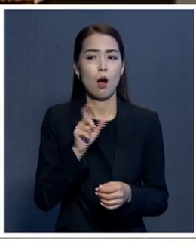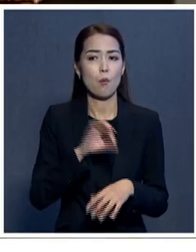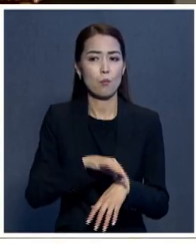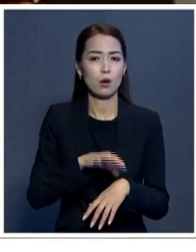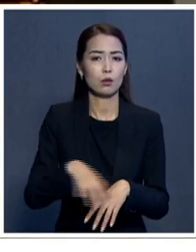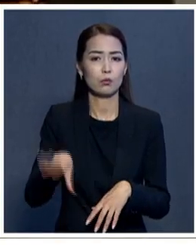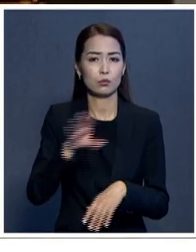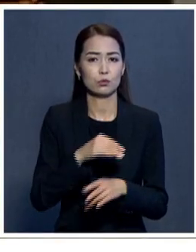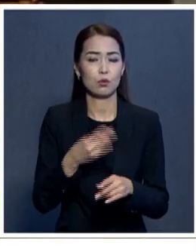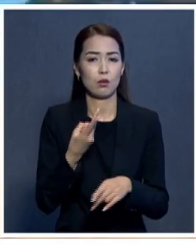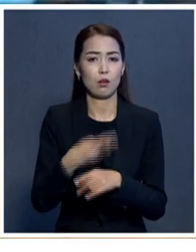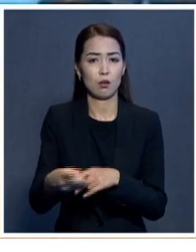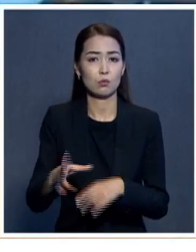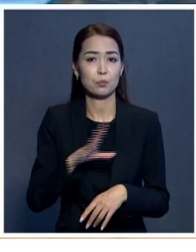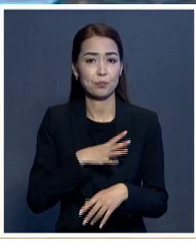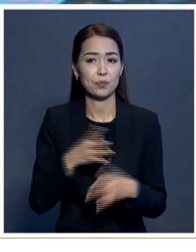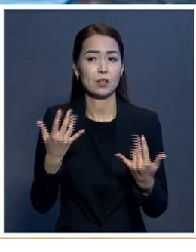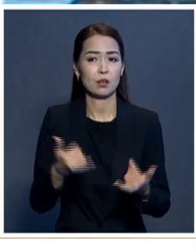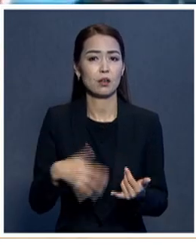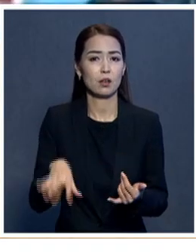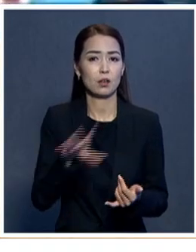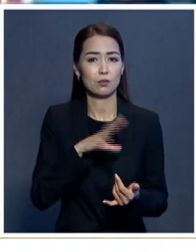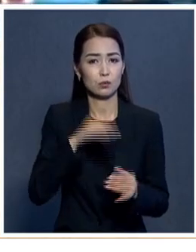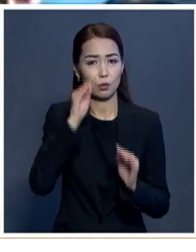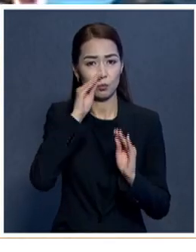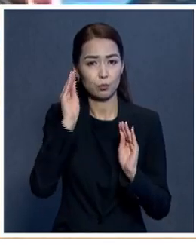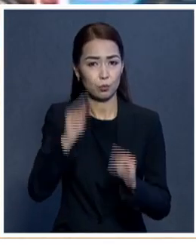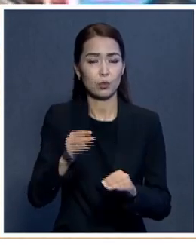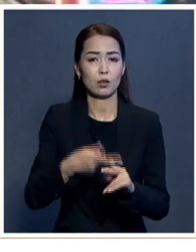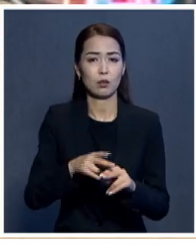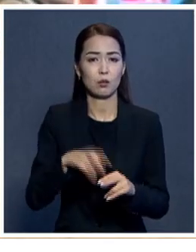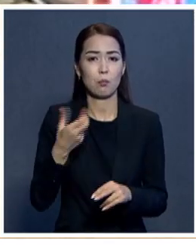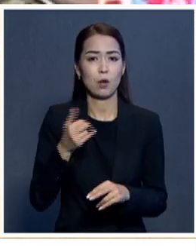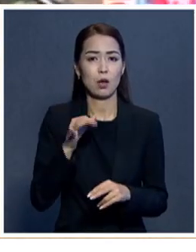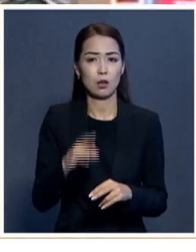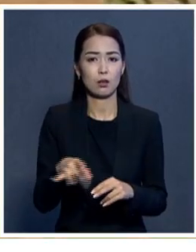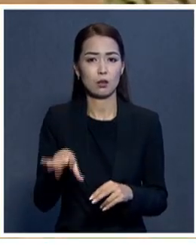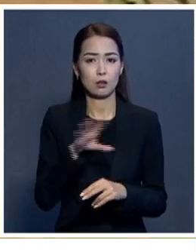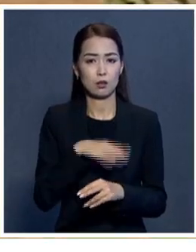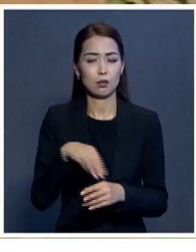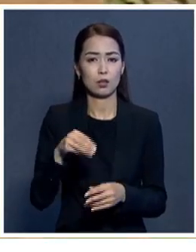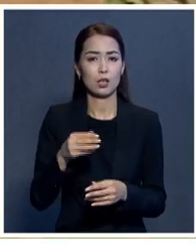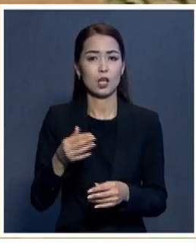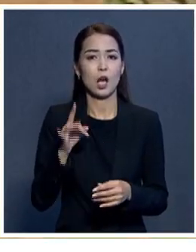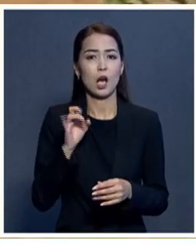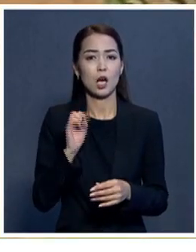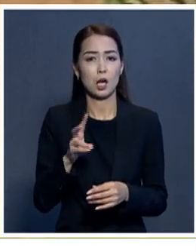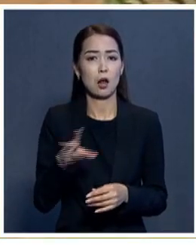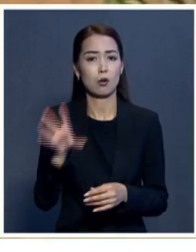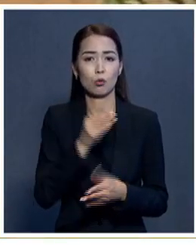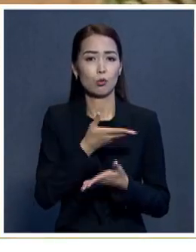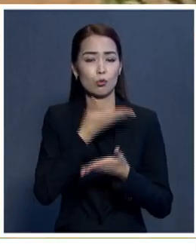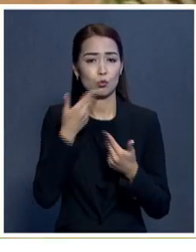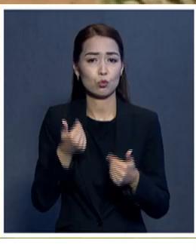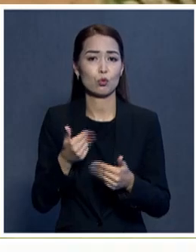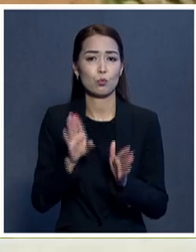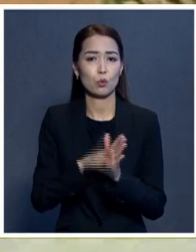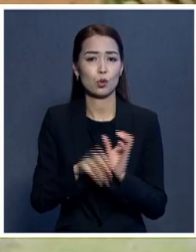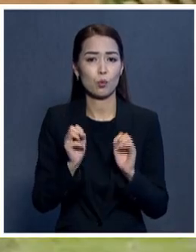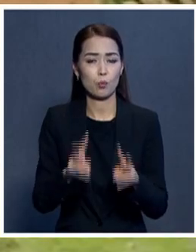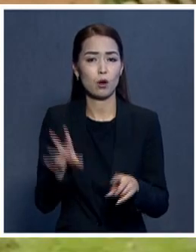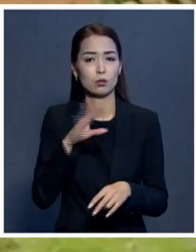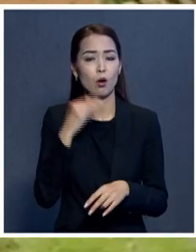түсірген. Алайда Байер тағылған кінәлерді жоққа шығарып, оның гербицидінің раққа ұшыратпайтынын ғылыми